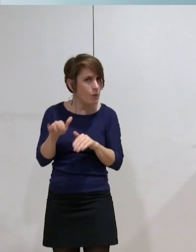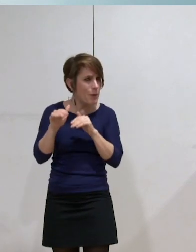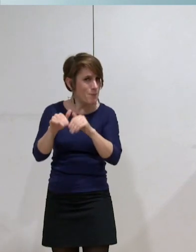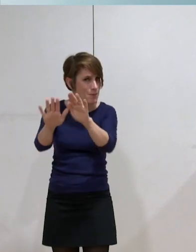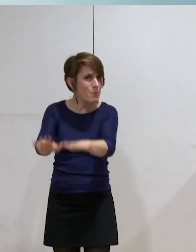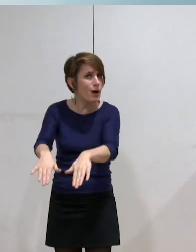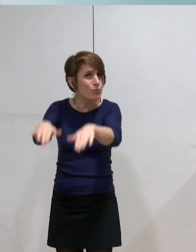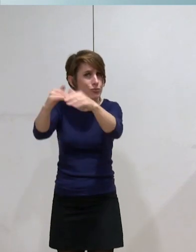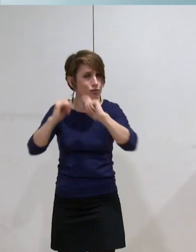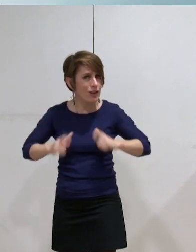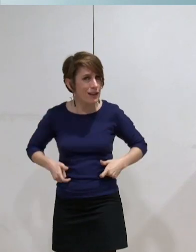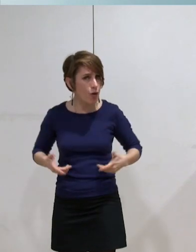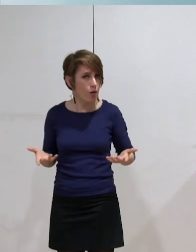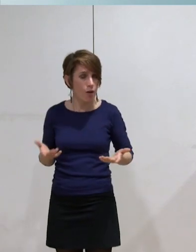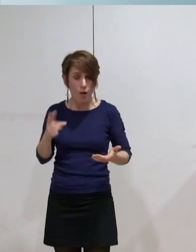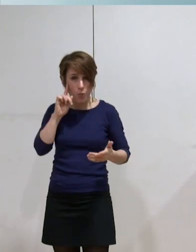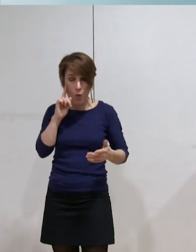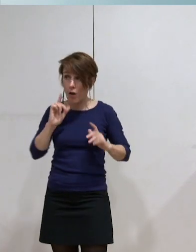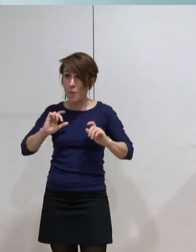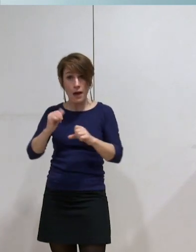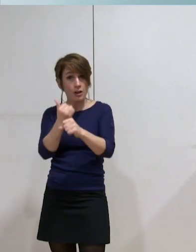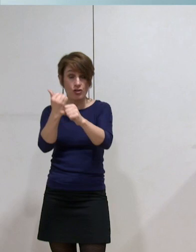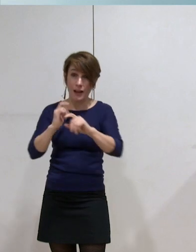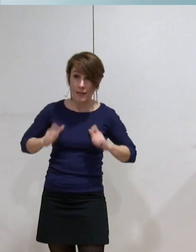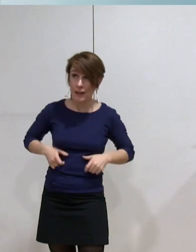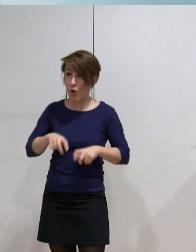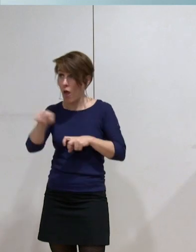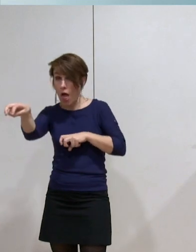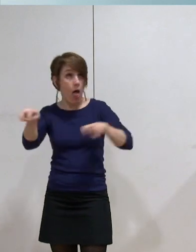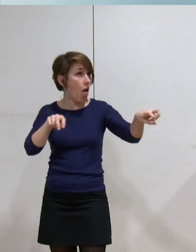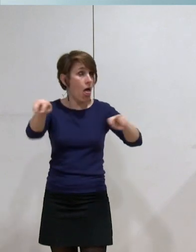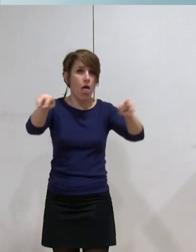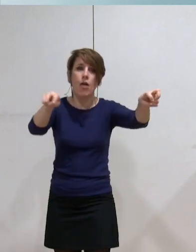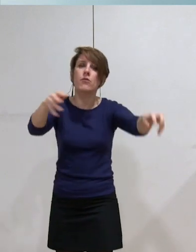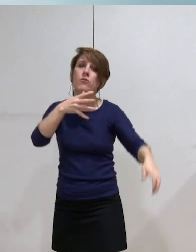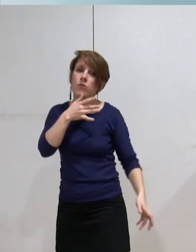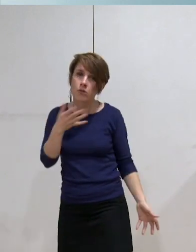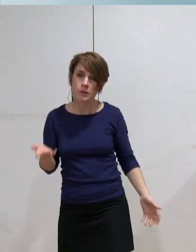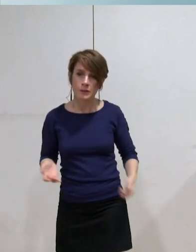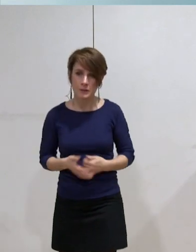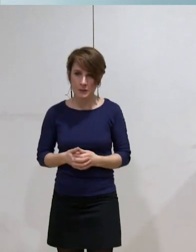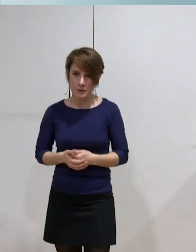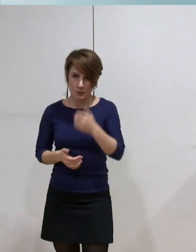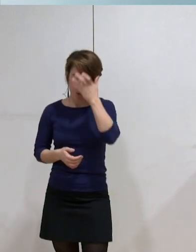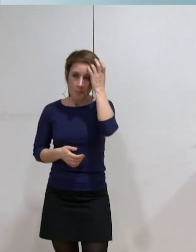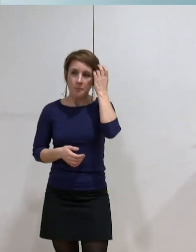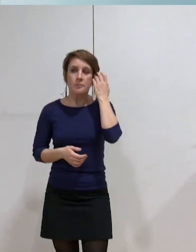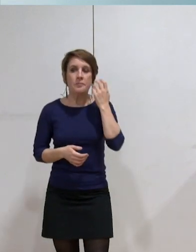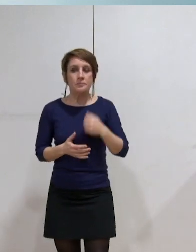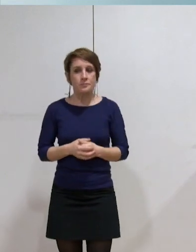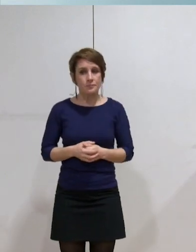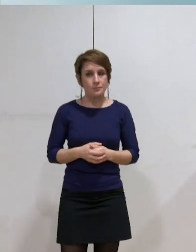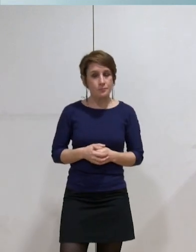l'issue parfois in certaine et ainsi ne pas avoir à partir à V à l'école Valier il est encore temps pour eux